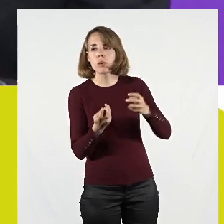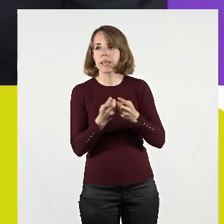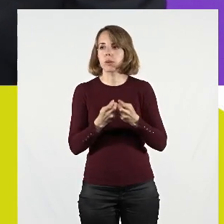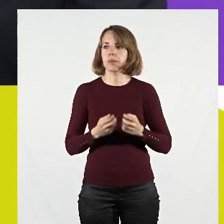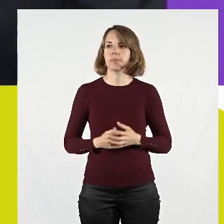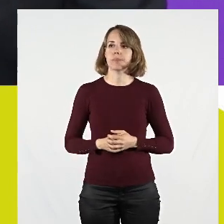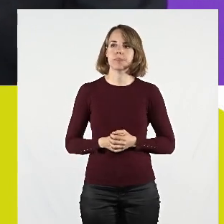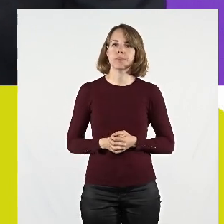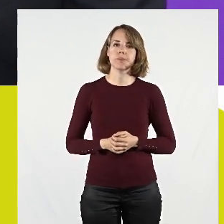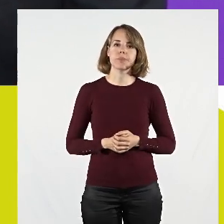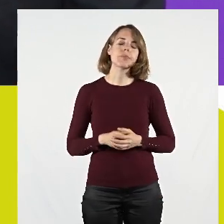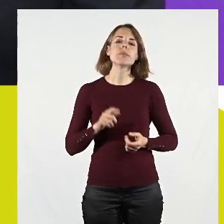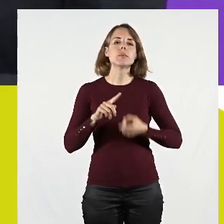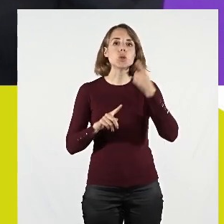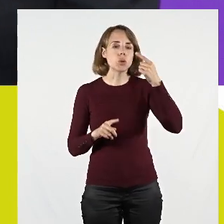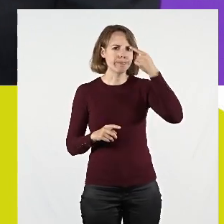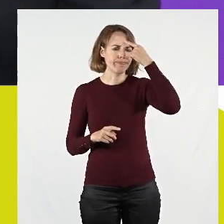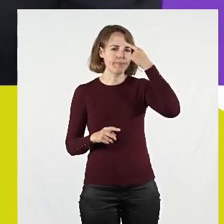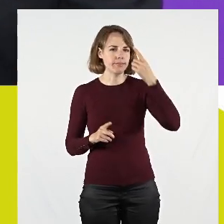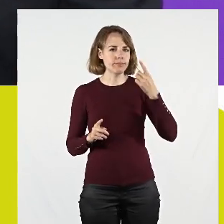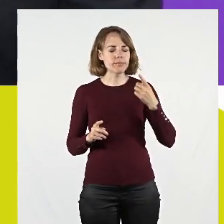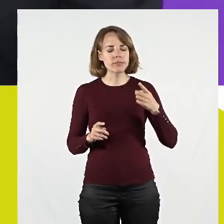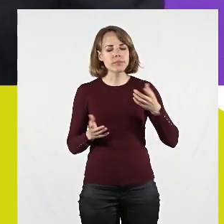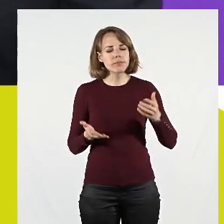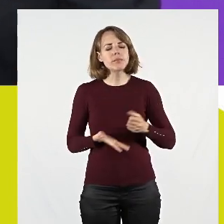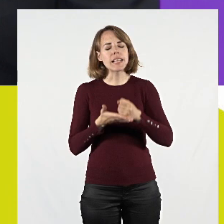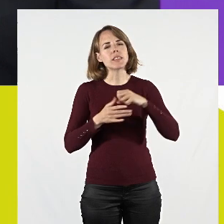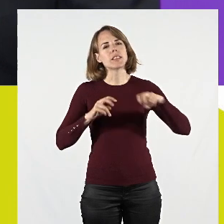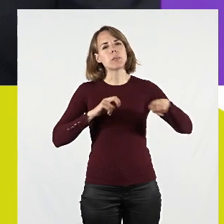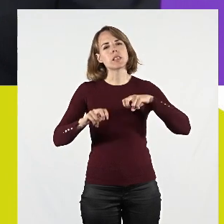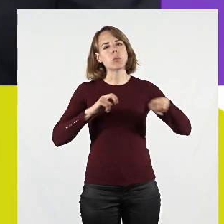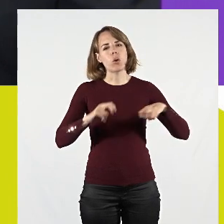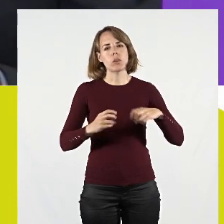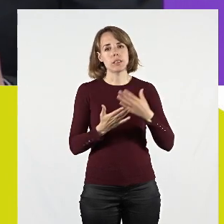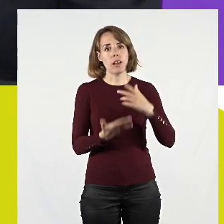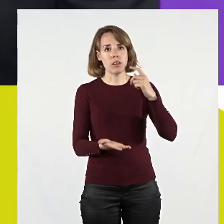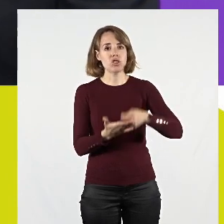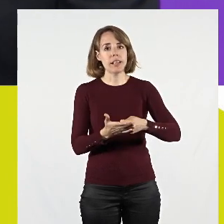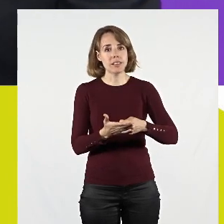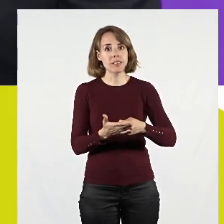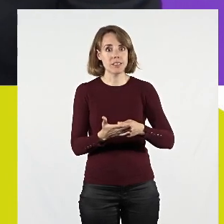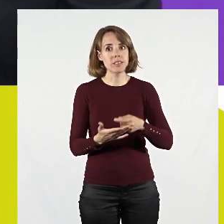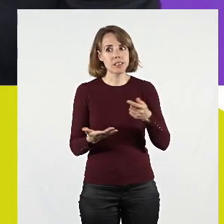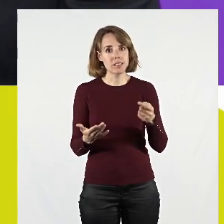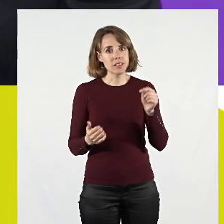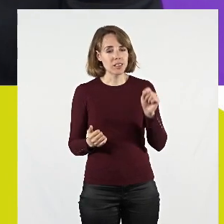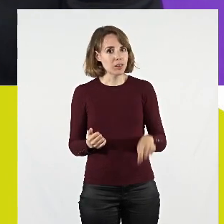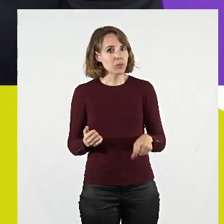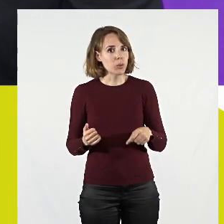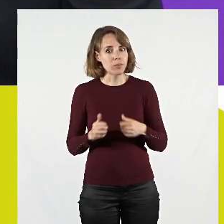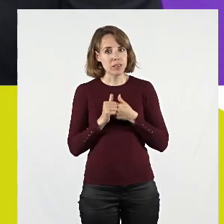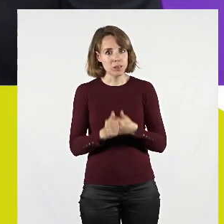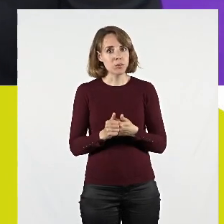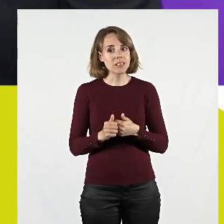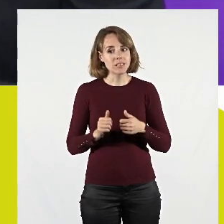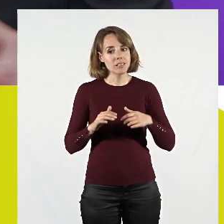en tête que les équipements d'aide au déplacement qui vont être achetés doivent être en phase avec les grands principes de la démarche ALM,